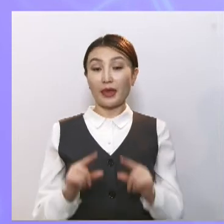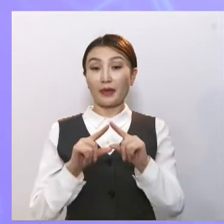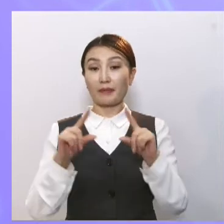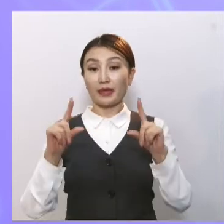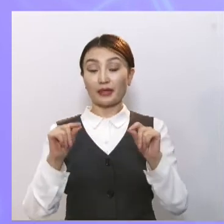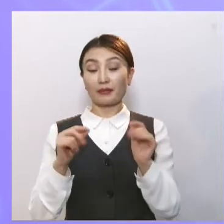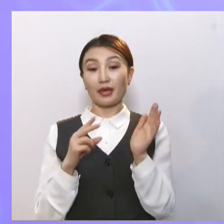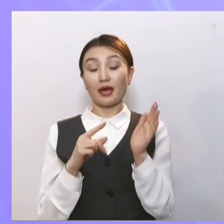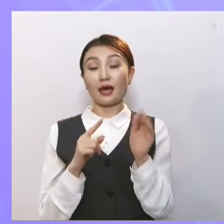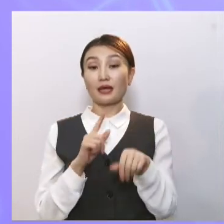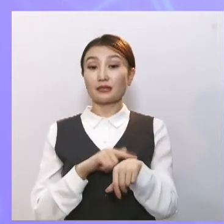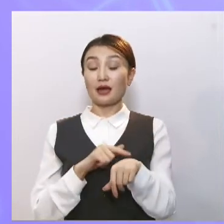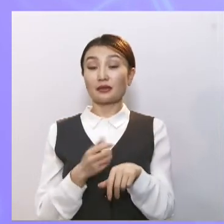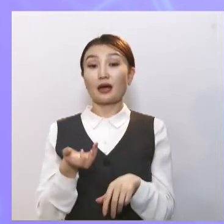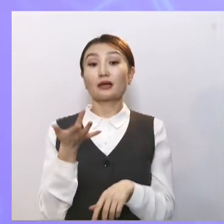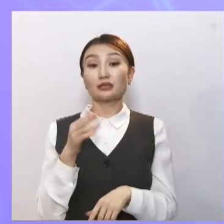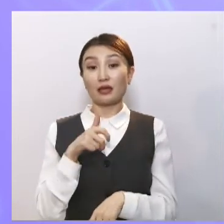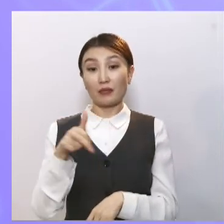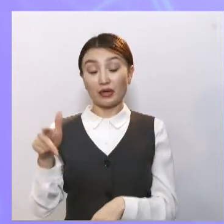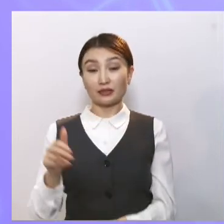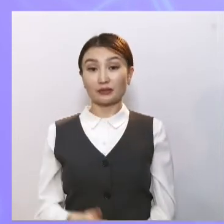Мектепке саат канчада барасың?